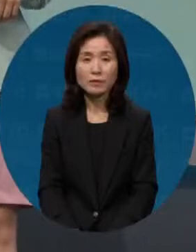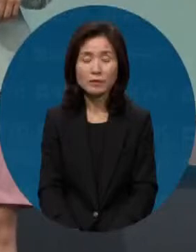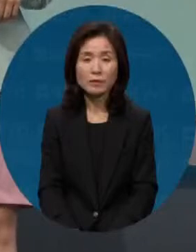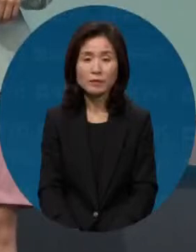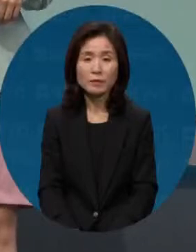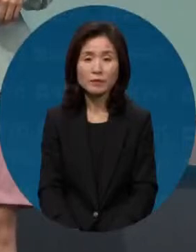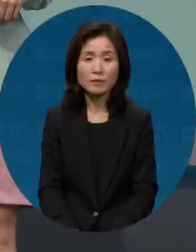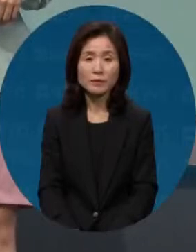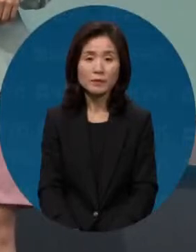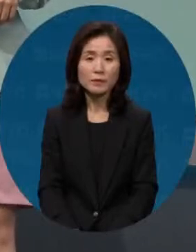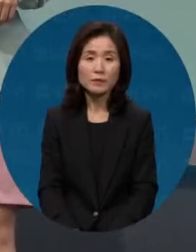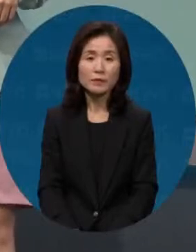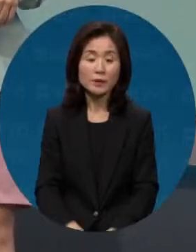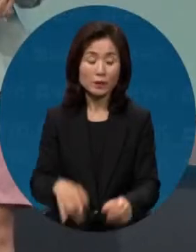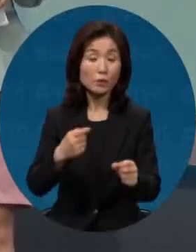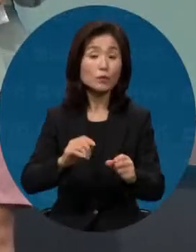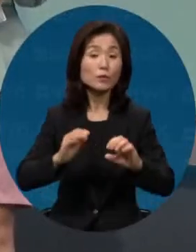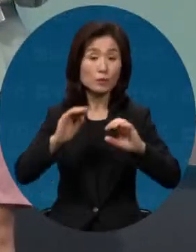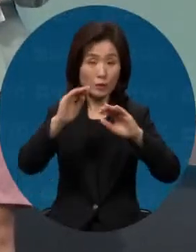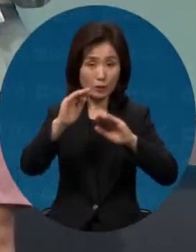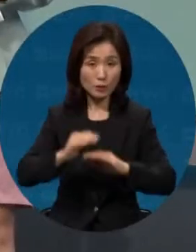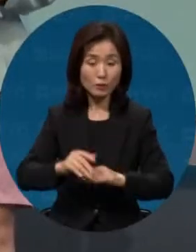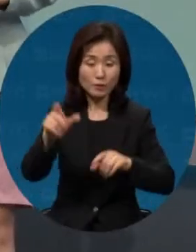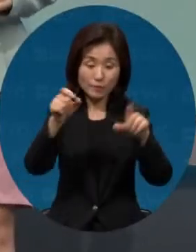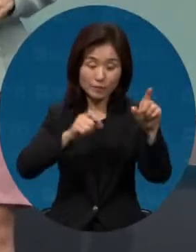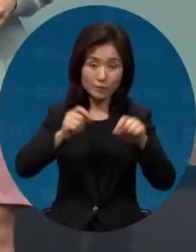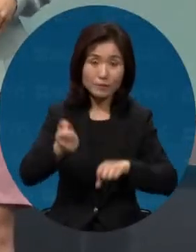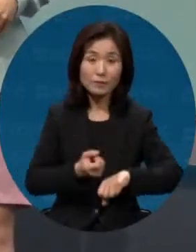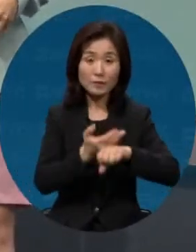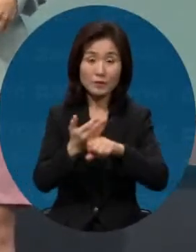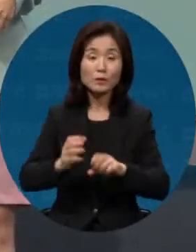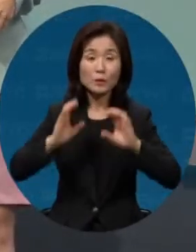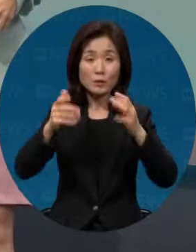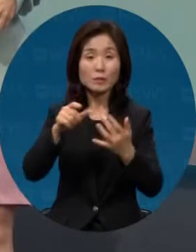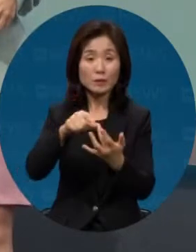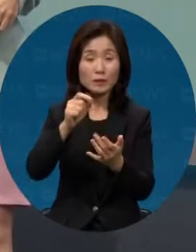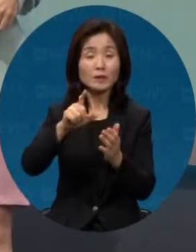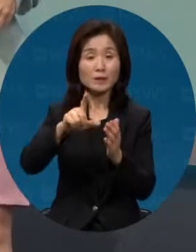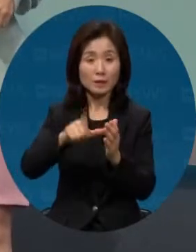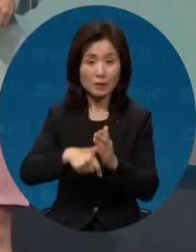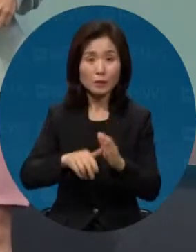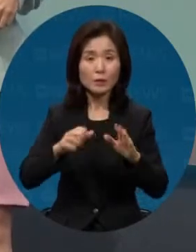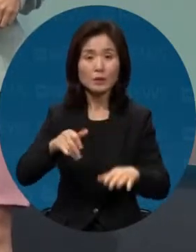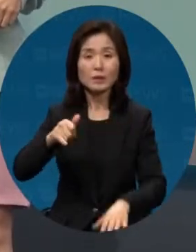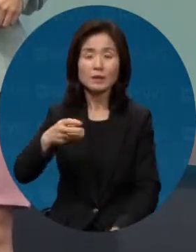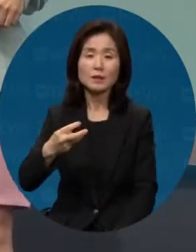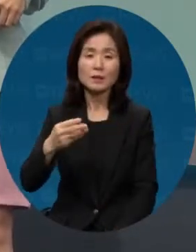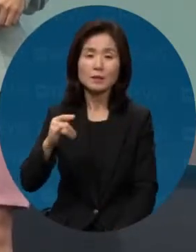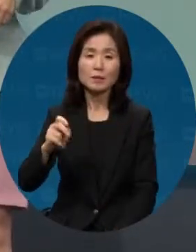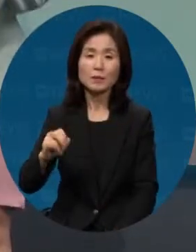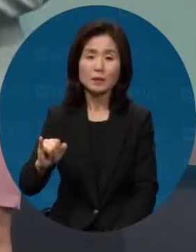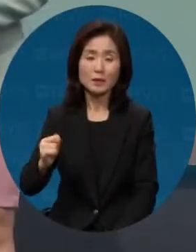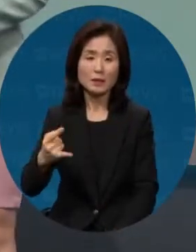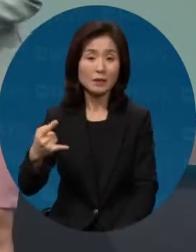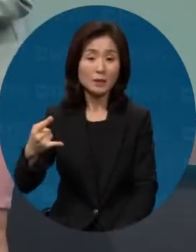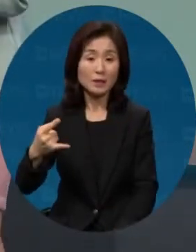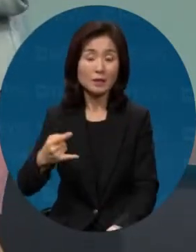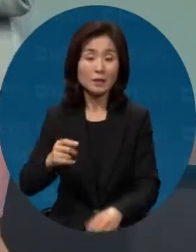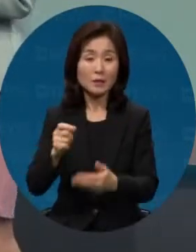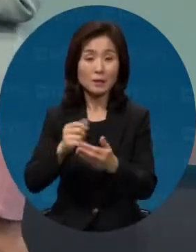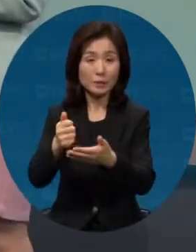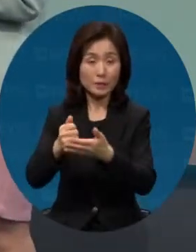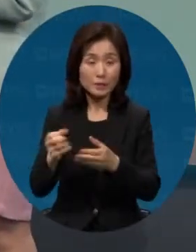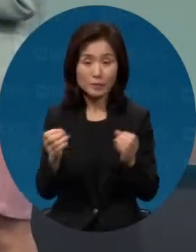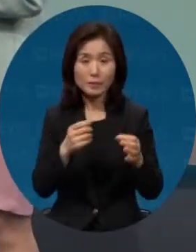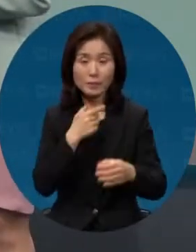그 다음은 쉽게 접하기 힘든 교육 소식 을 골라서 알려드리는 글로벌 피가 입니다 오늘은 불금 2기 저와 함께 합니다 버섯이 5 아세요